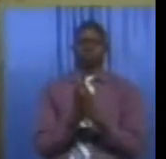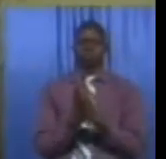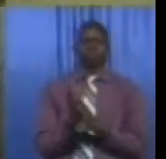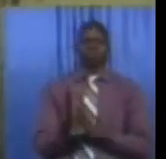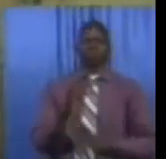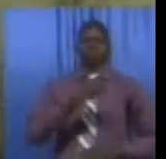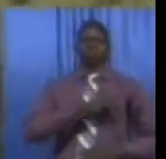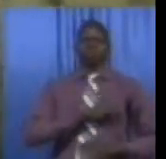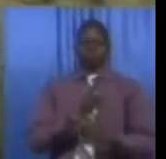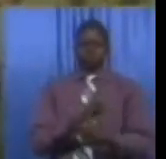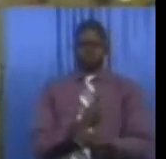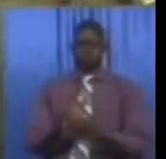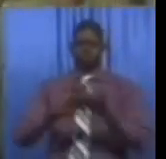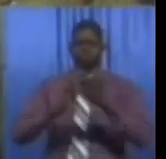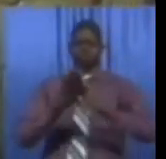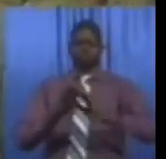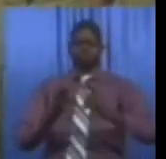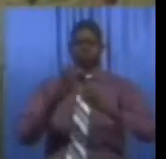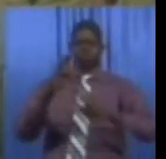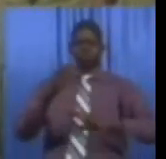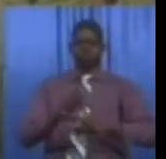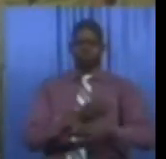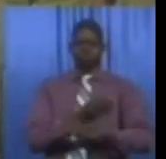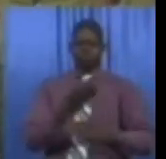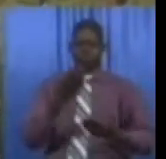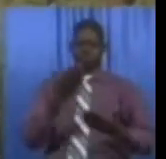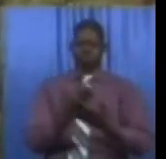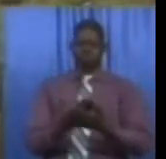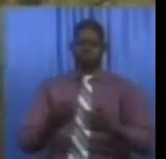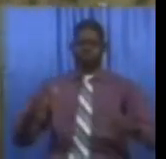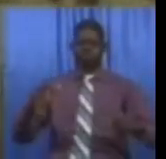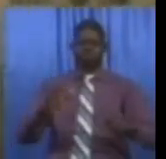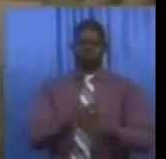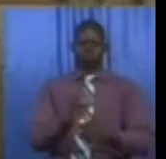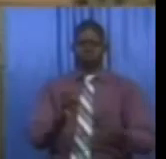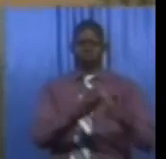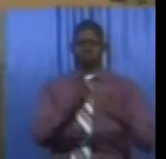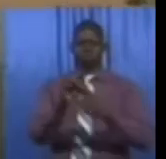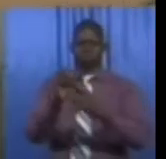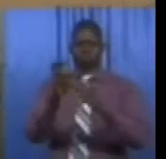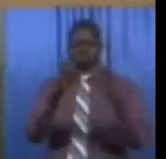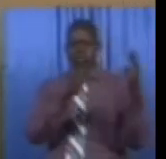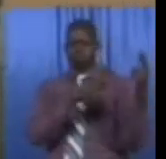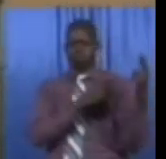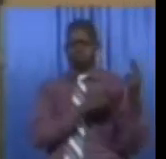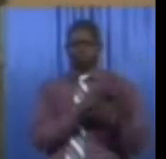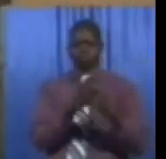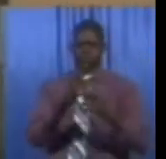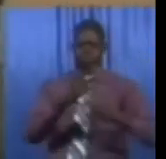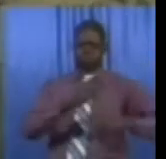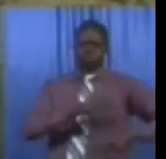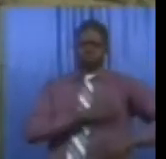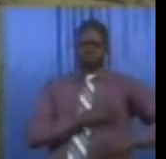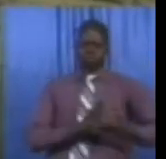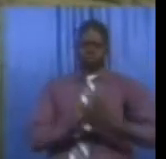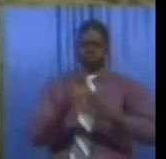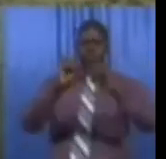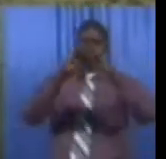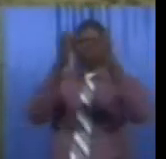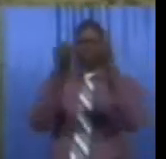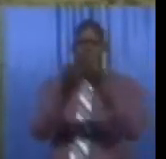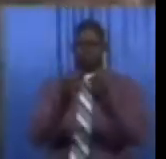Mission de maintien de la paix au Mali convenablement accomplie selon la hiérarchie militaire par le bataillon Badenya 1, dont la